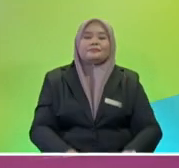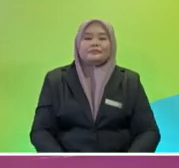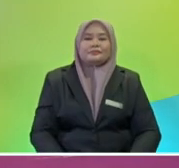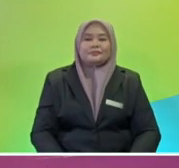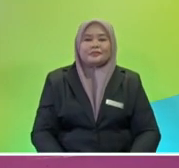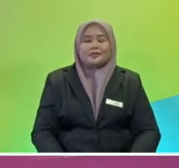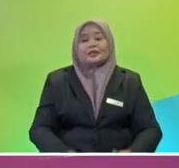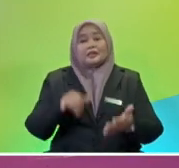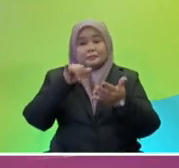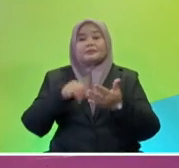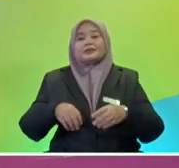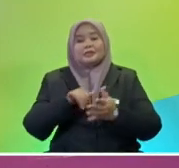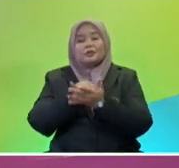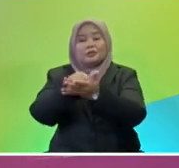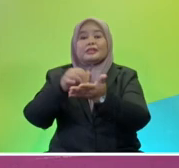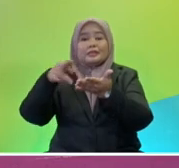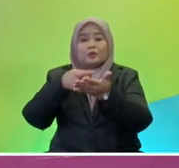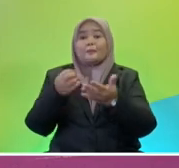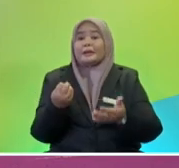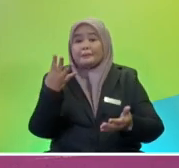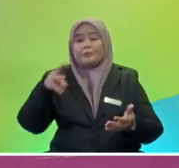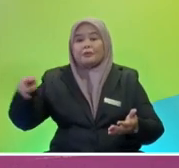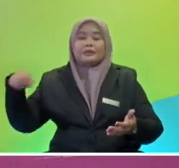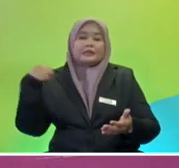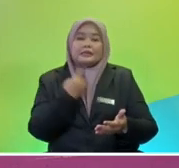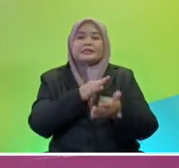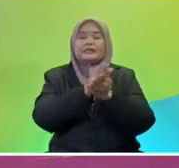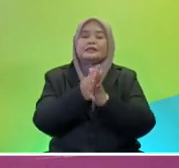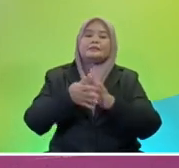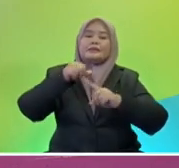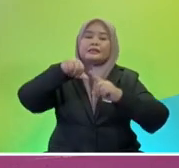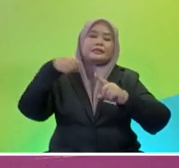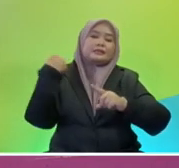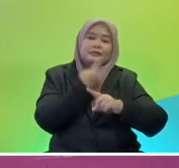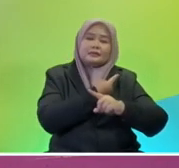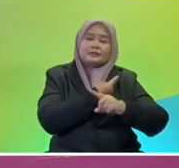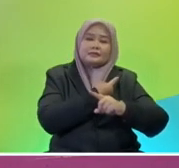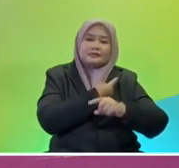ya begitu cara kita perkembangan murid kita jadi apabila kita